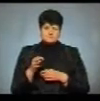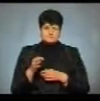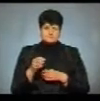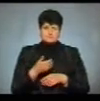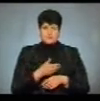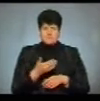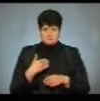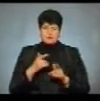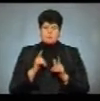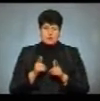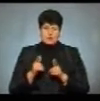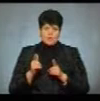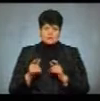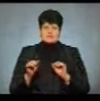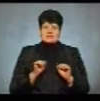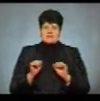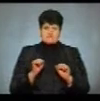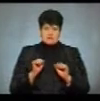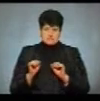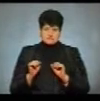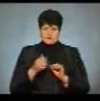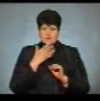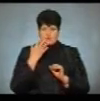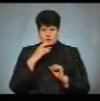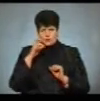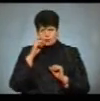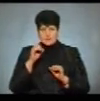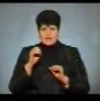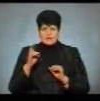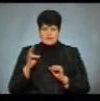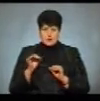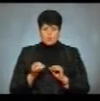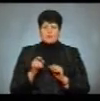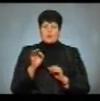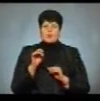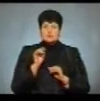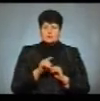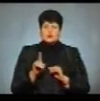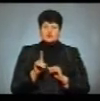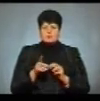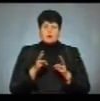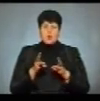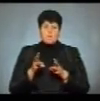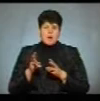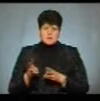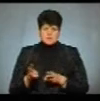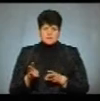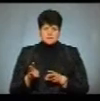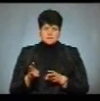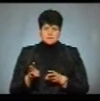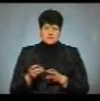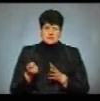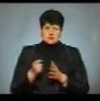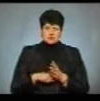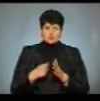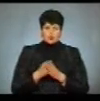Ми погодили із керівництвом Теплокомуненерго про те, щоб опалення скрутити